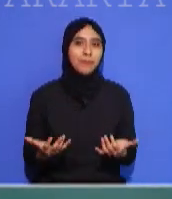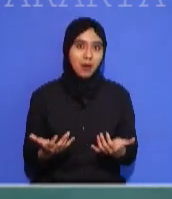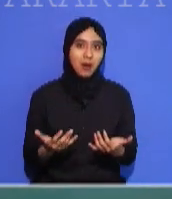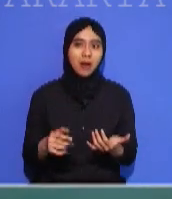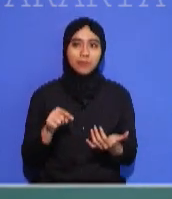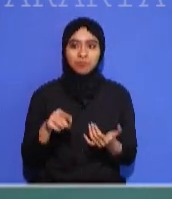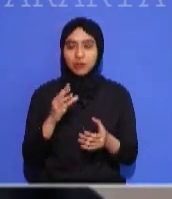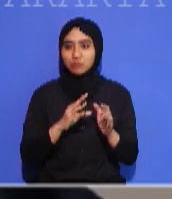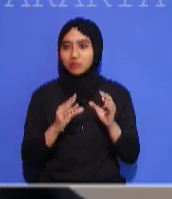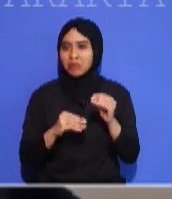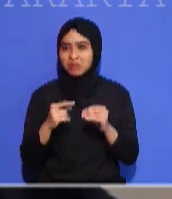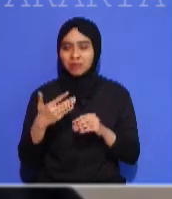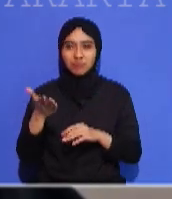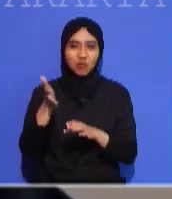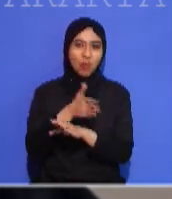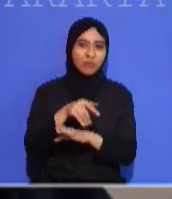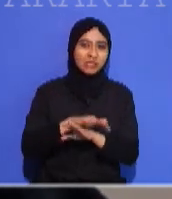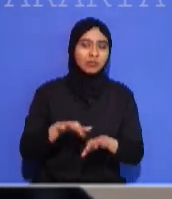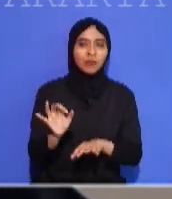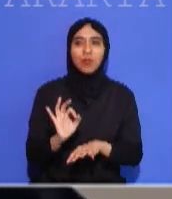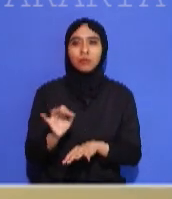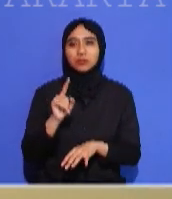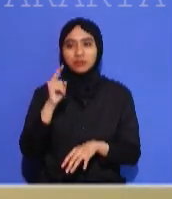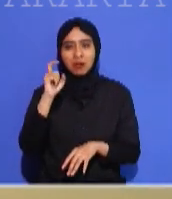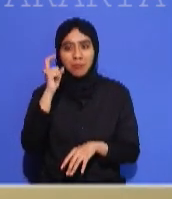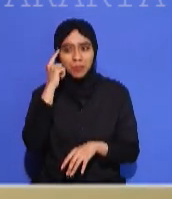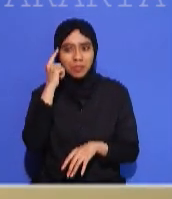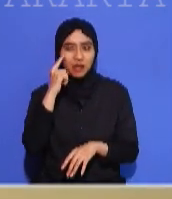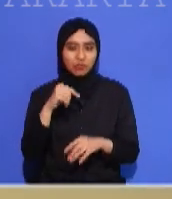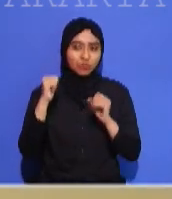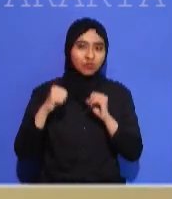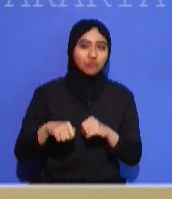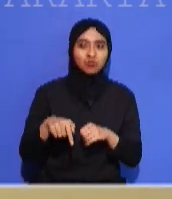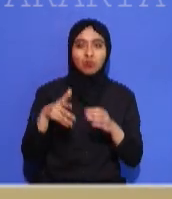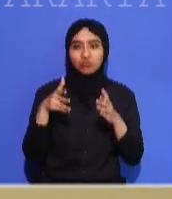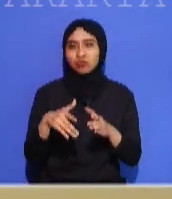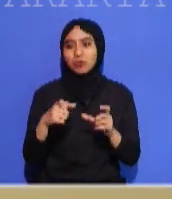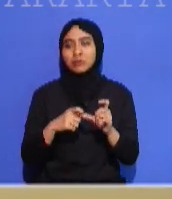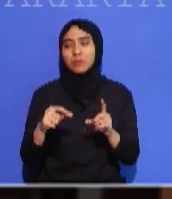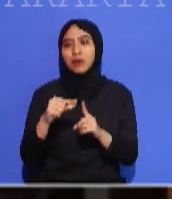dianggap belum selesai karena belum sepaham dan sepakat mengenai SPJ dan adart